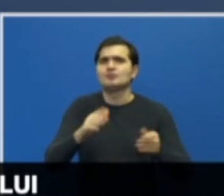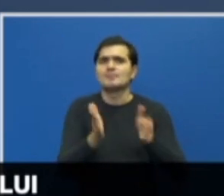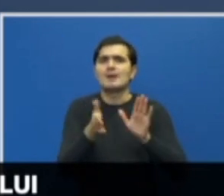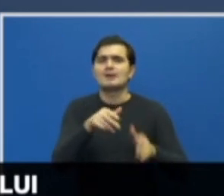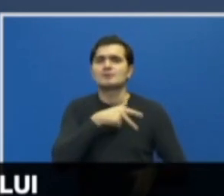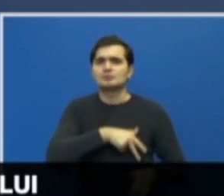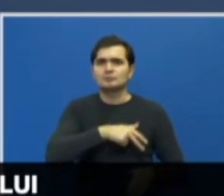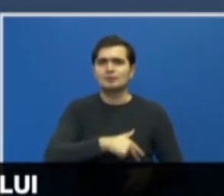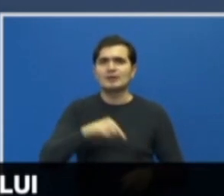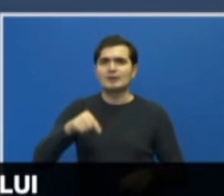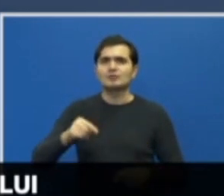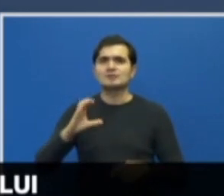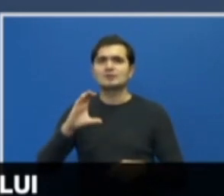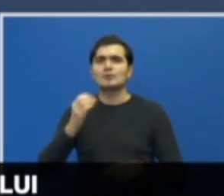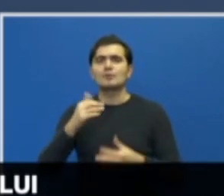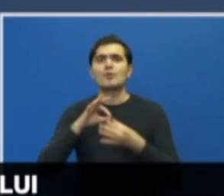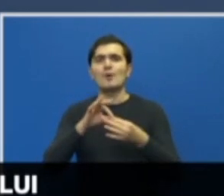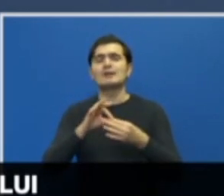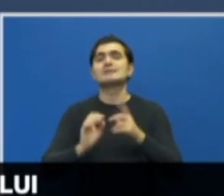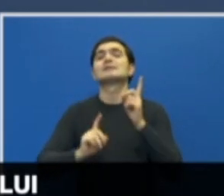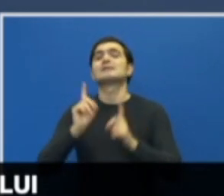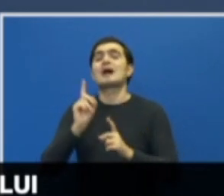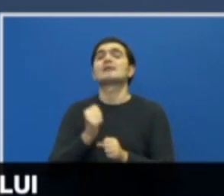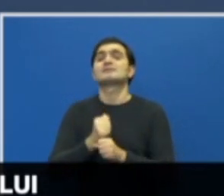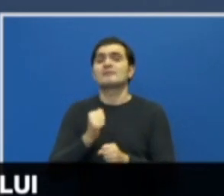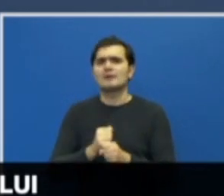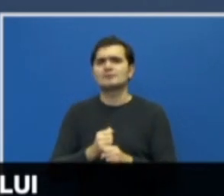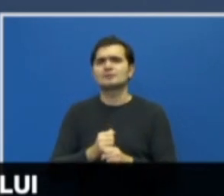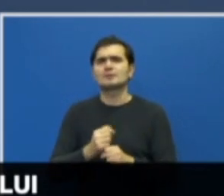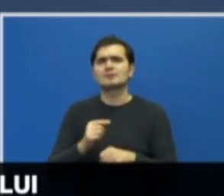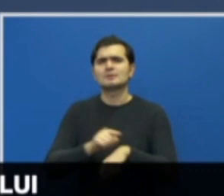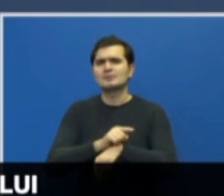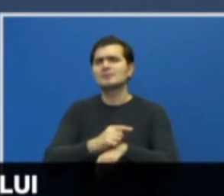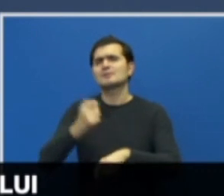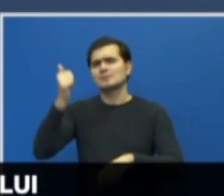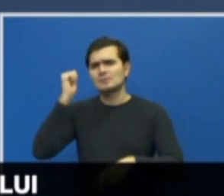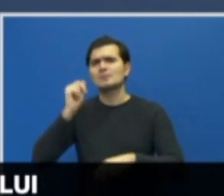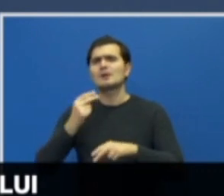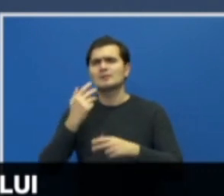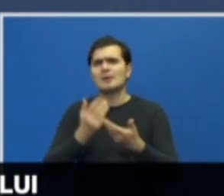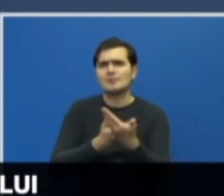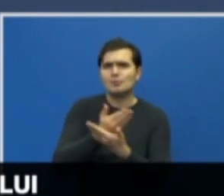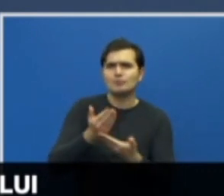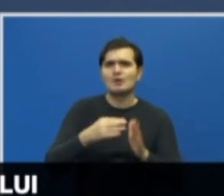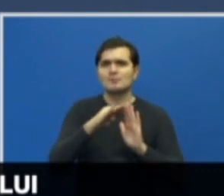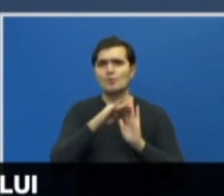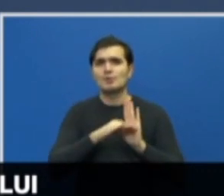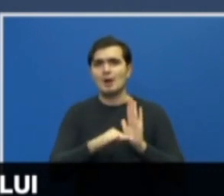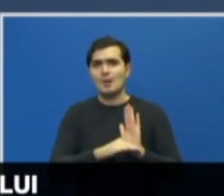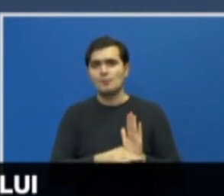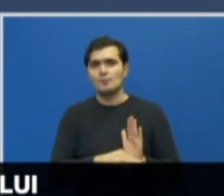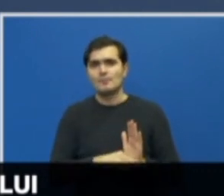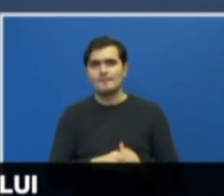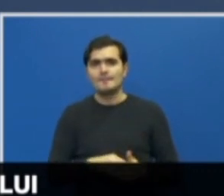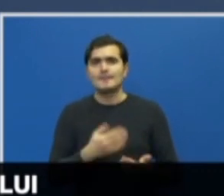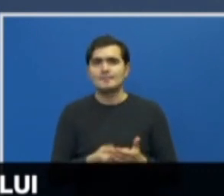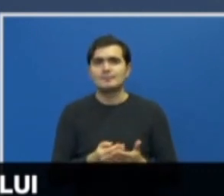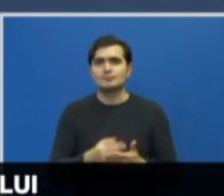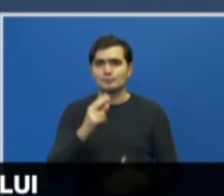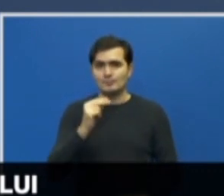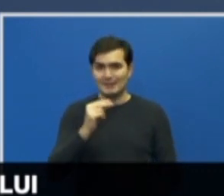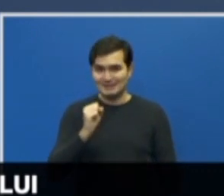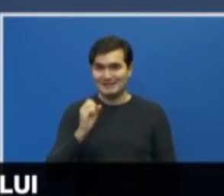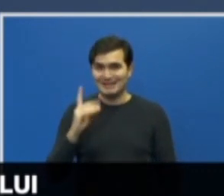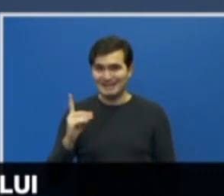forma, dăm un pic timp înapoi când se negocia programul de guvernare, pentru PSD a